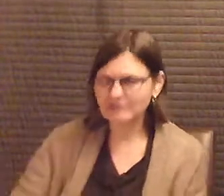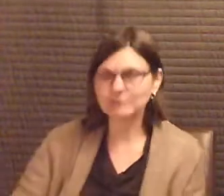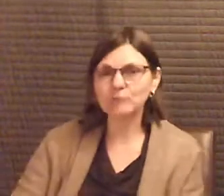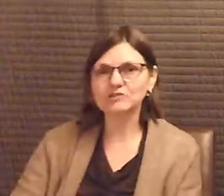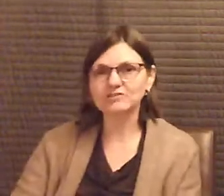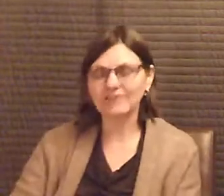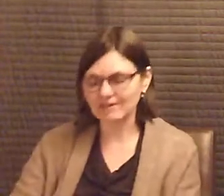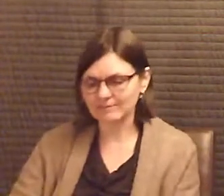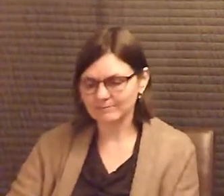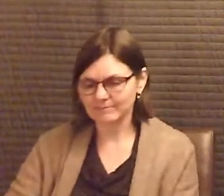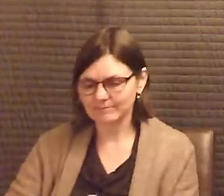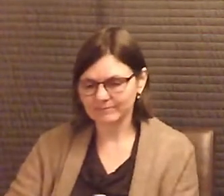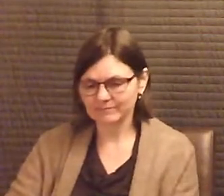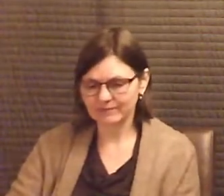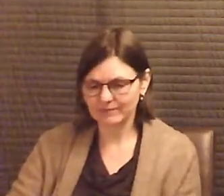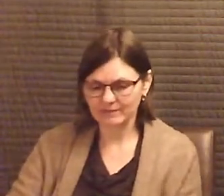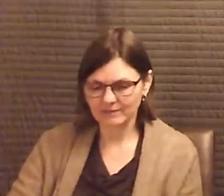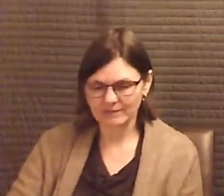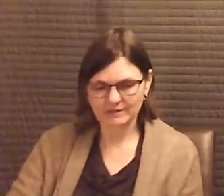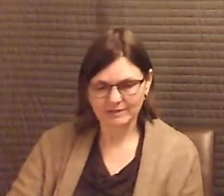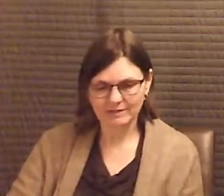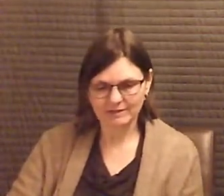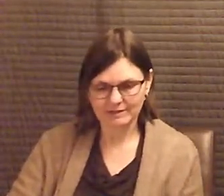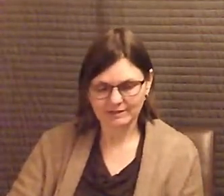zijn 2 timoteüs 2 vers